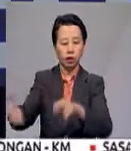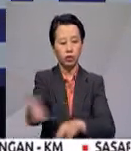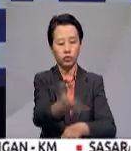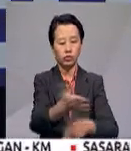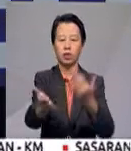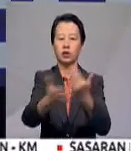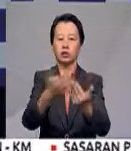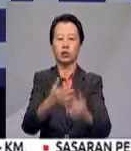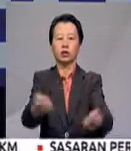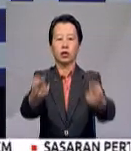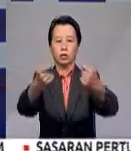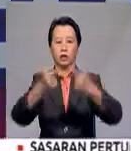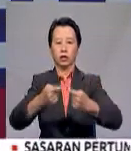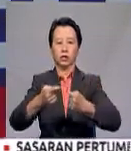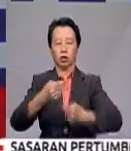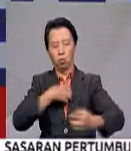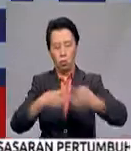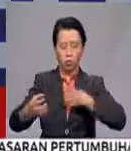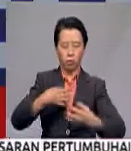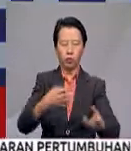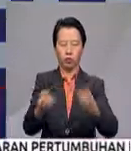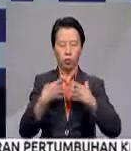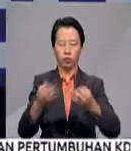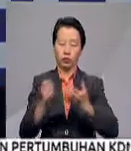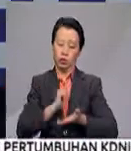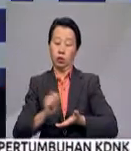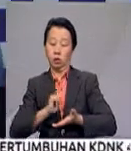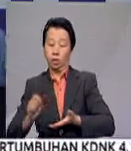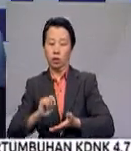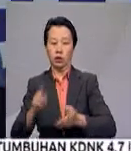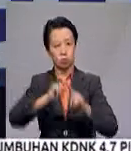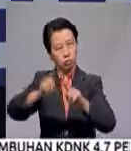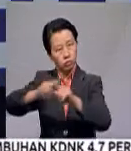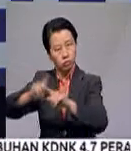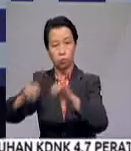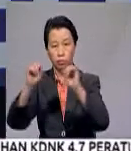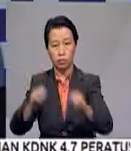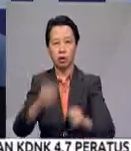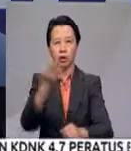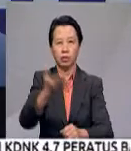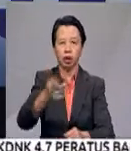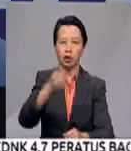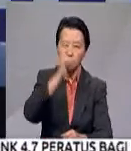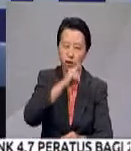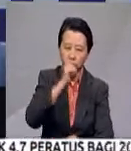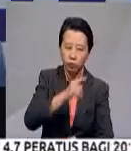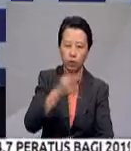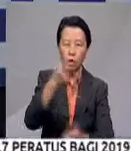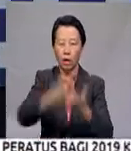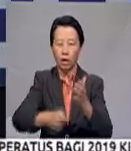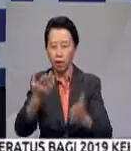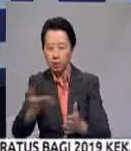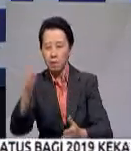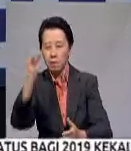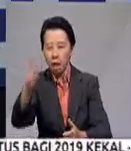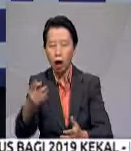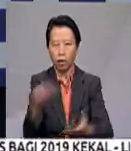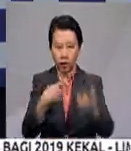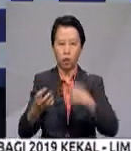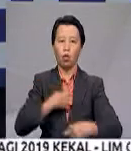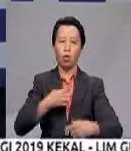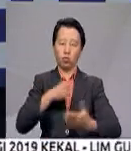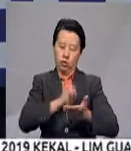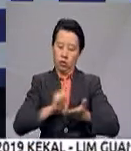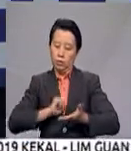untuk menyampaikan maklumat serba-serbi tentang barang tiruan, tentang harga barang,